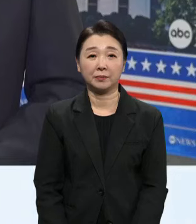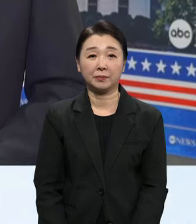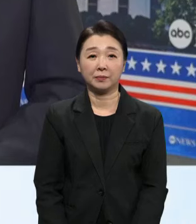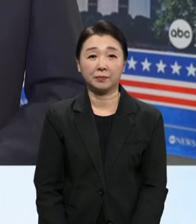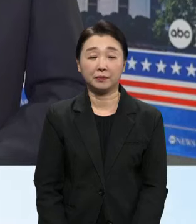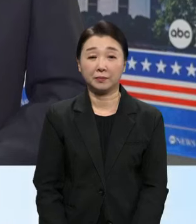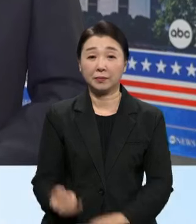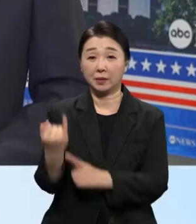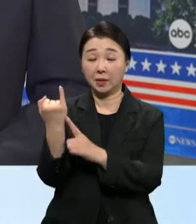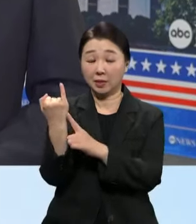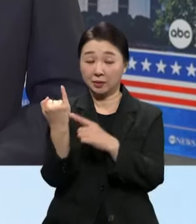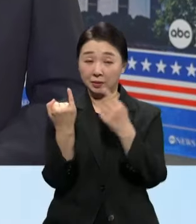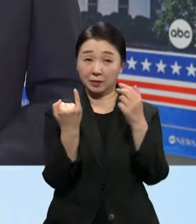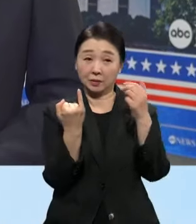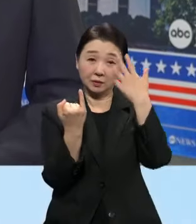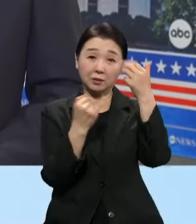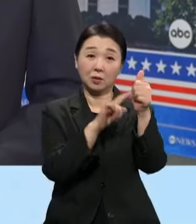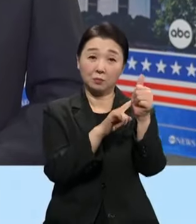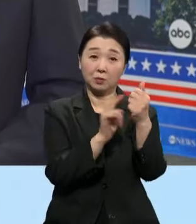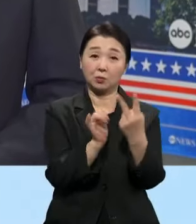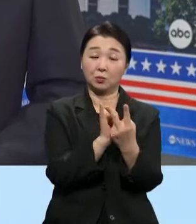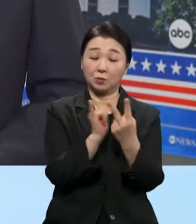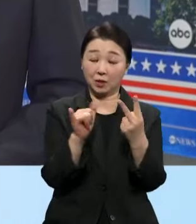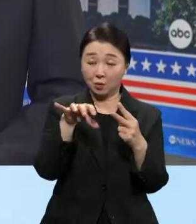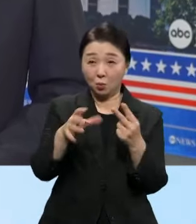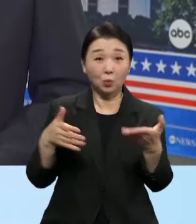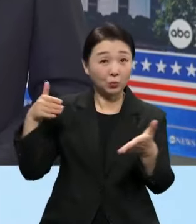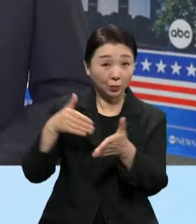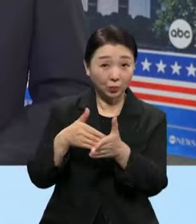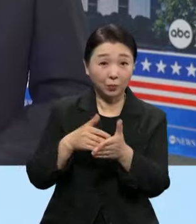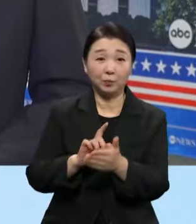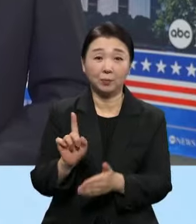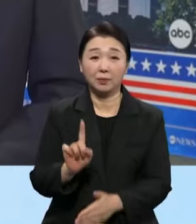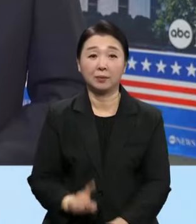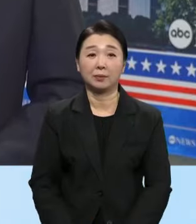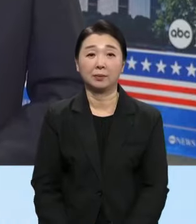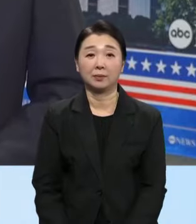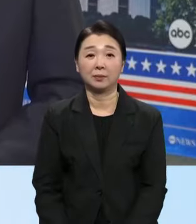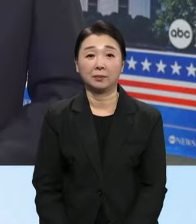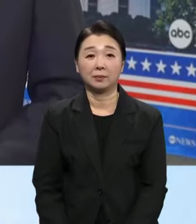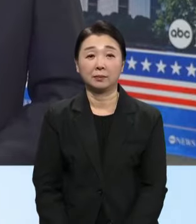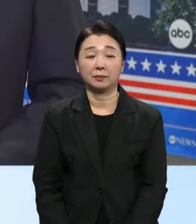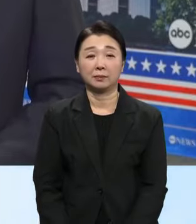그럼 해리스와 트럼프 두 후보는 모두 현장에 도착한 겁니까?